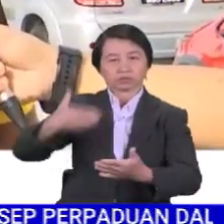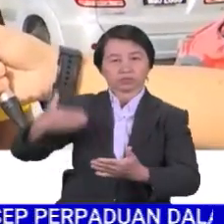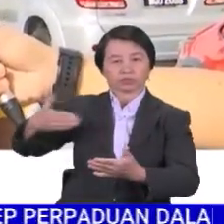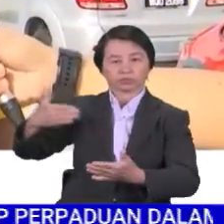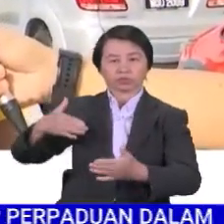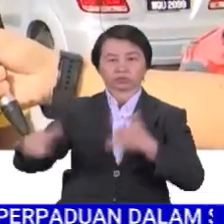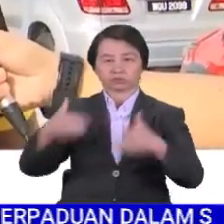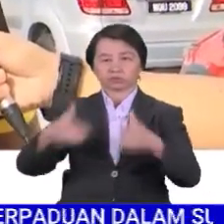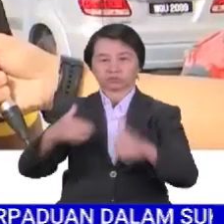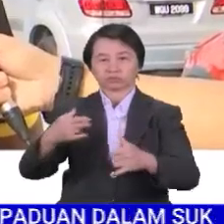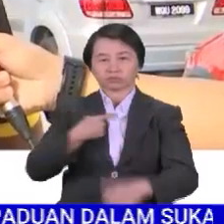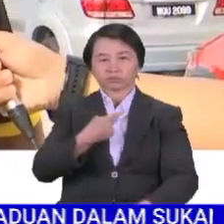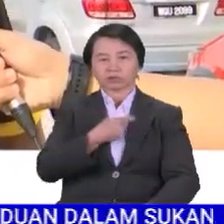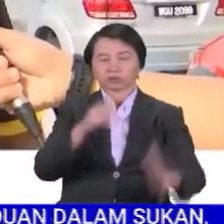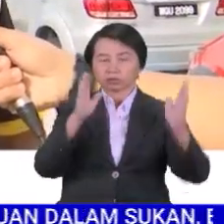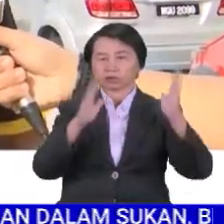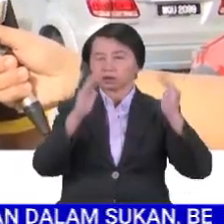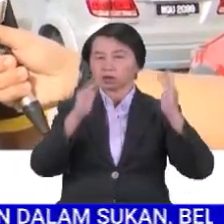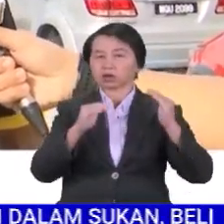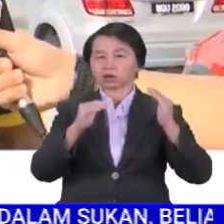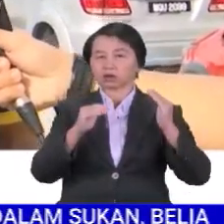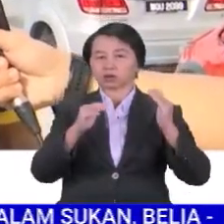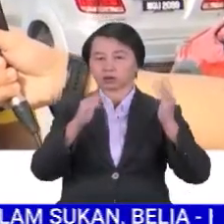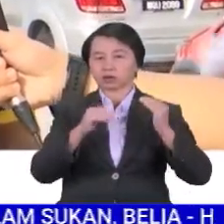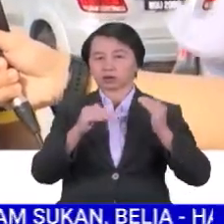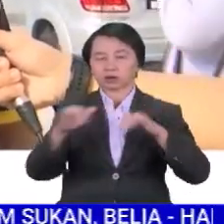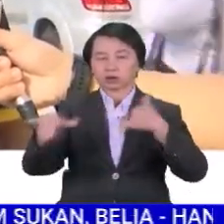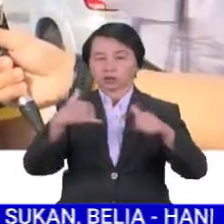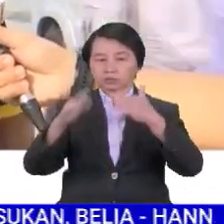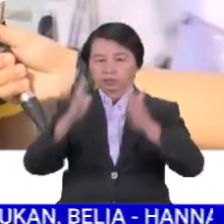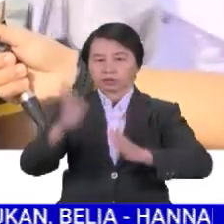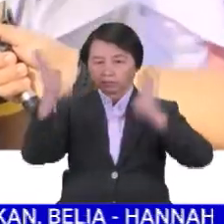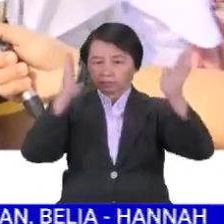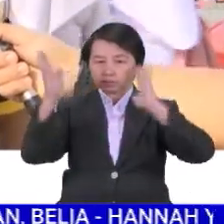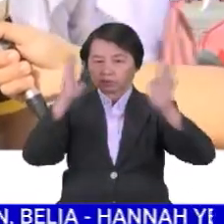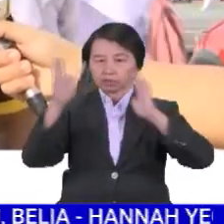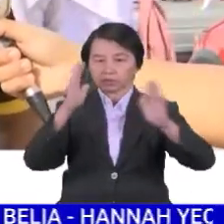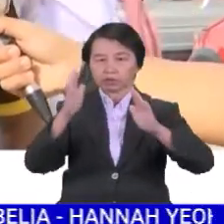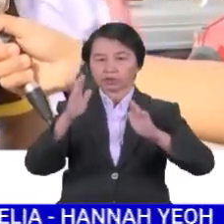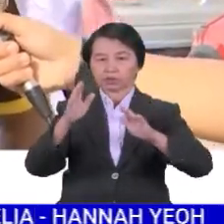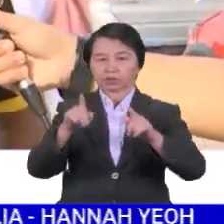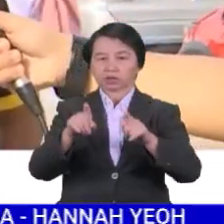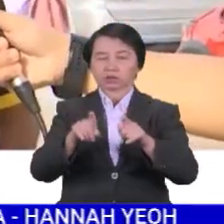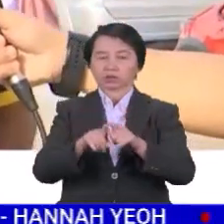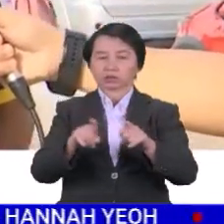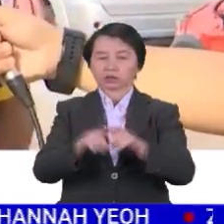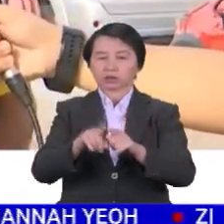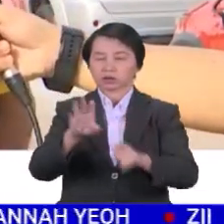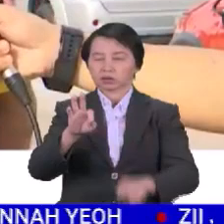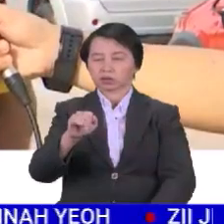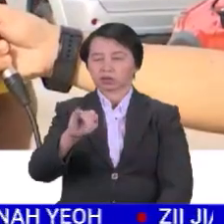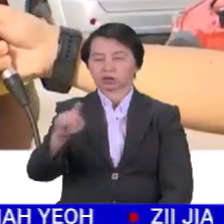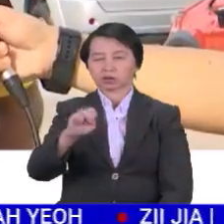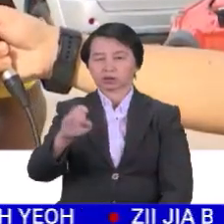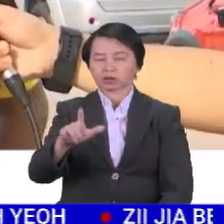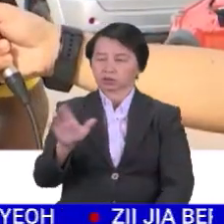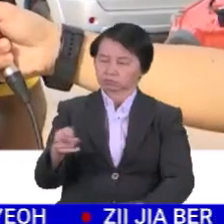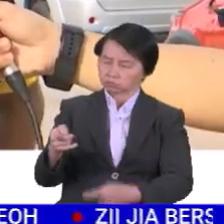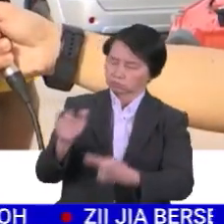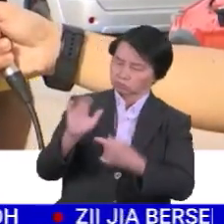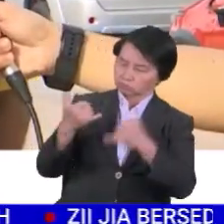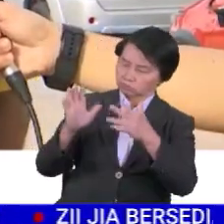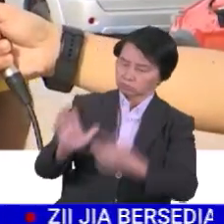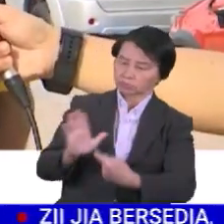dan kita harap kembali kita sebagai amandellim yang telah menunjukkan